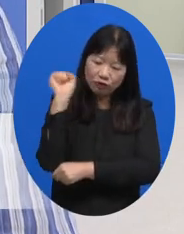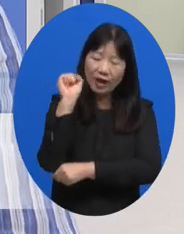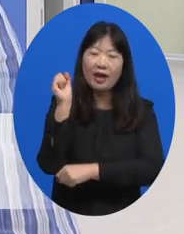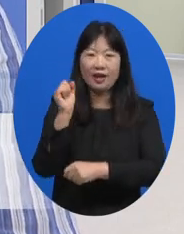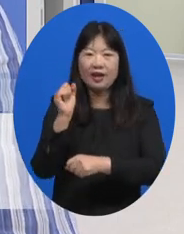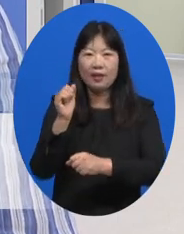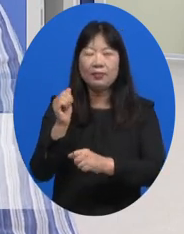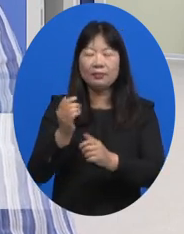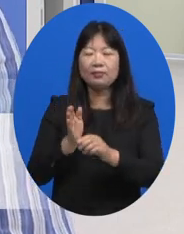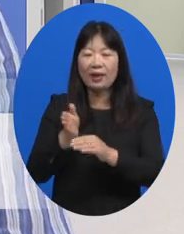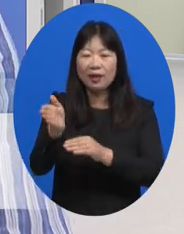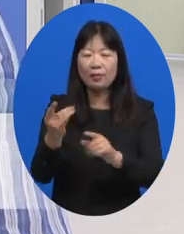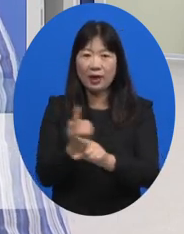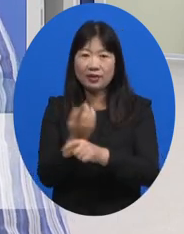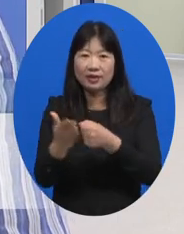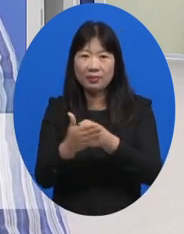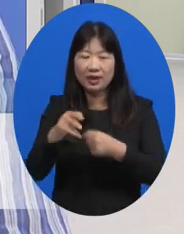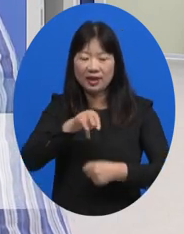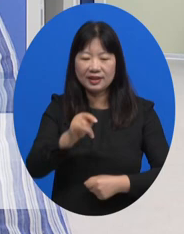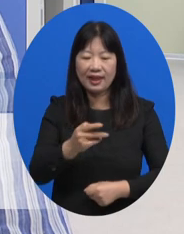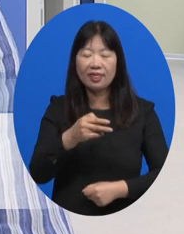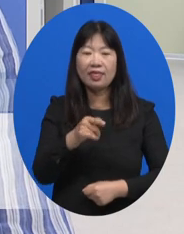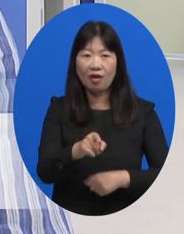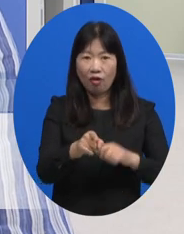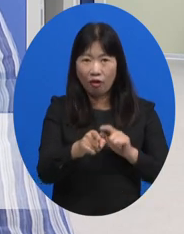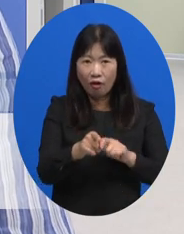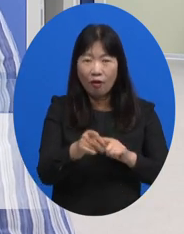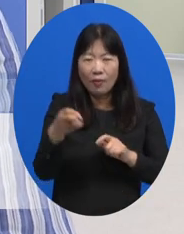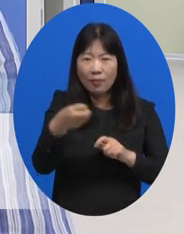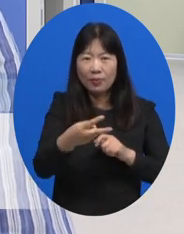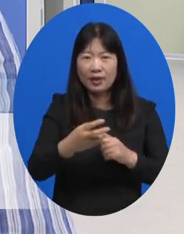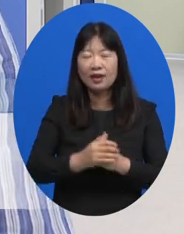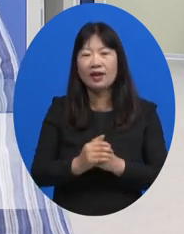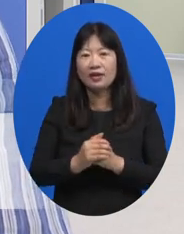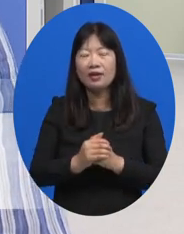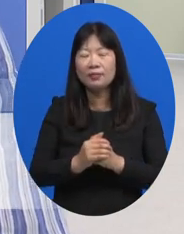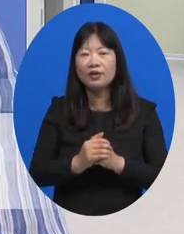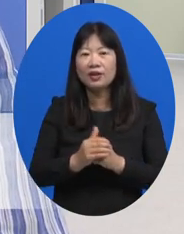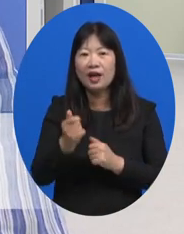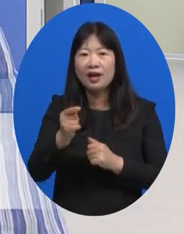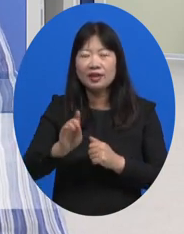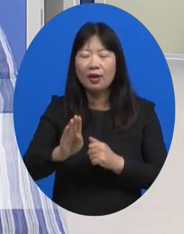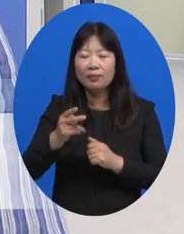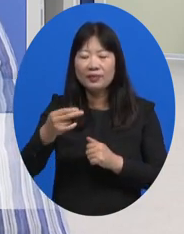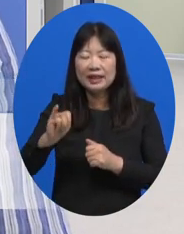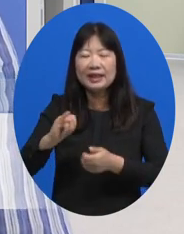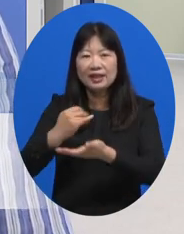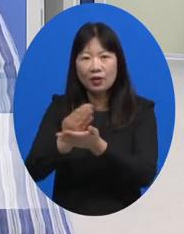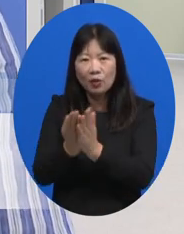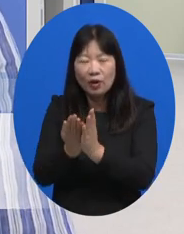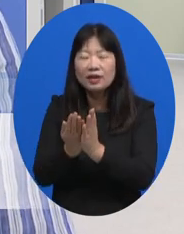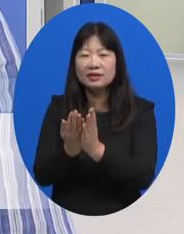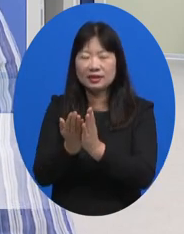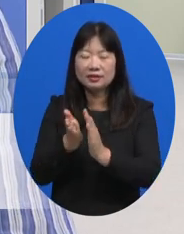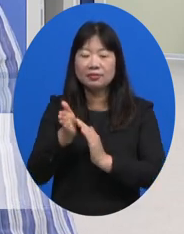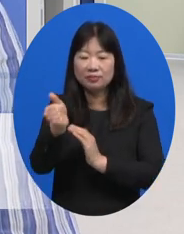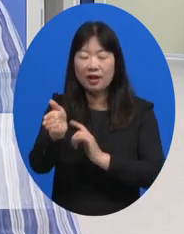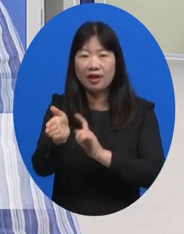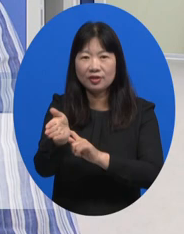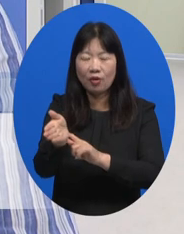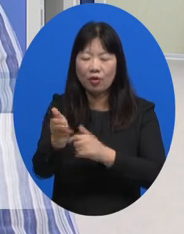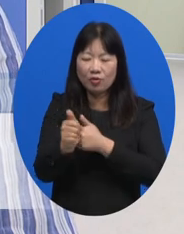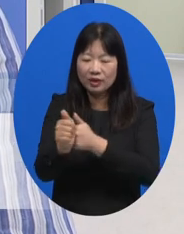가다 보니까 현재 저희들이 센서라든가 그다음에 그 햅틱 액추에이터 이런 쪽으로 저희들이 이제 방향을